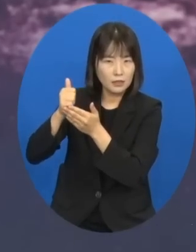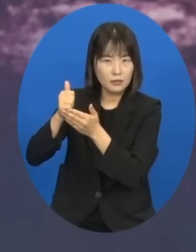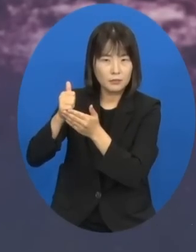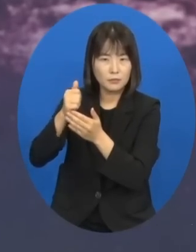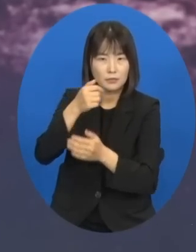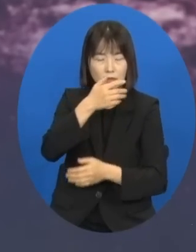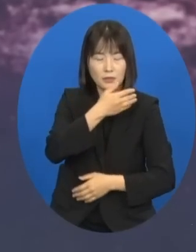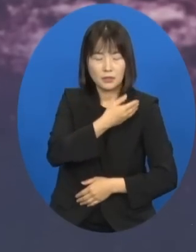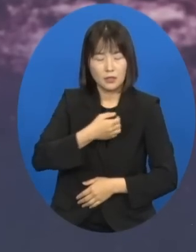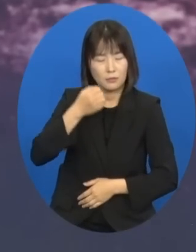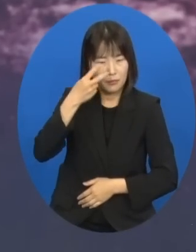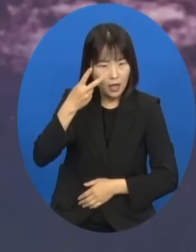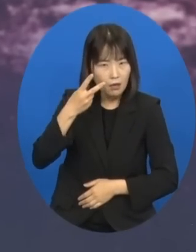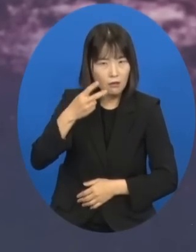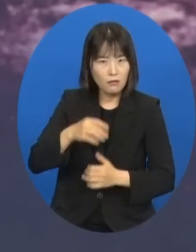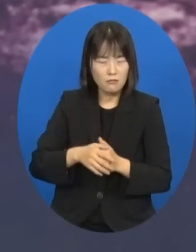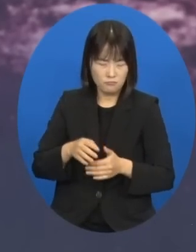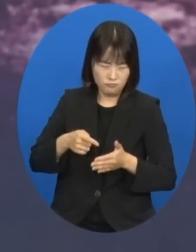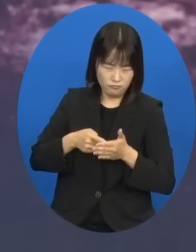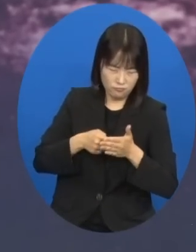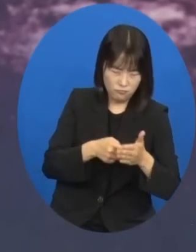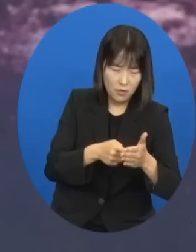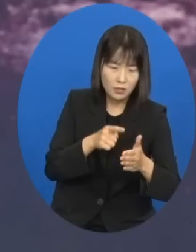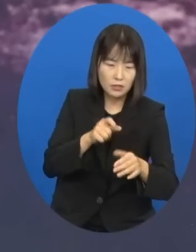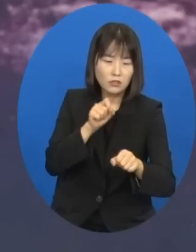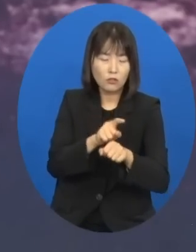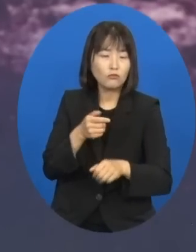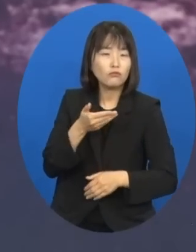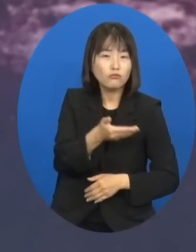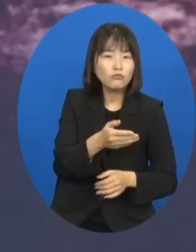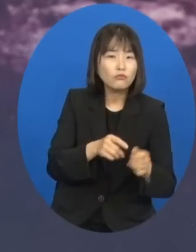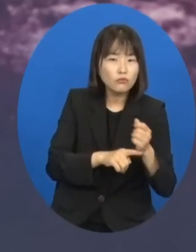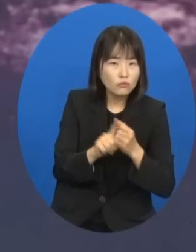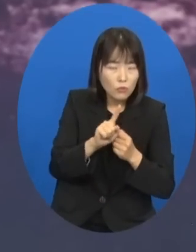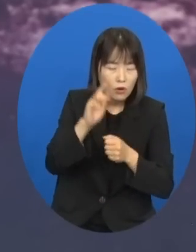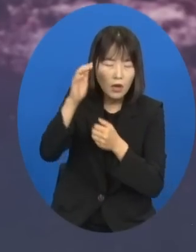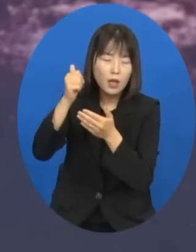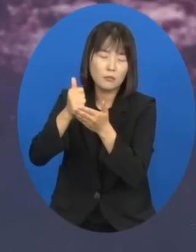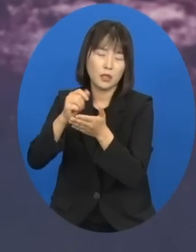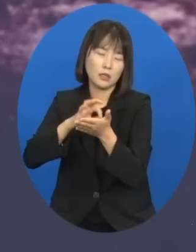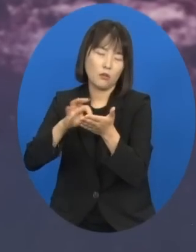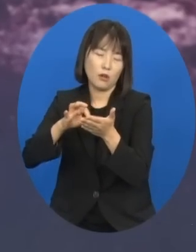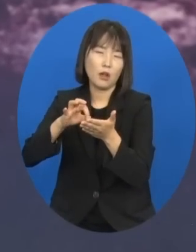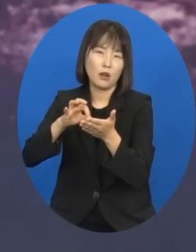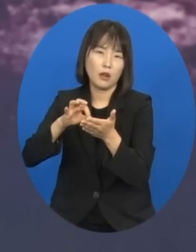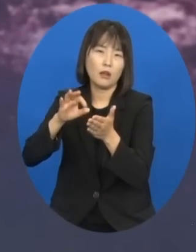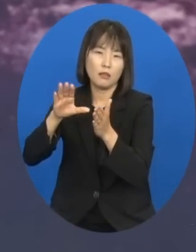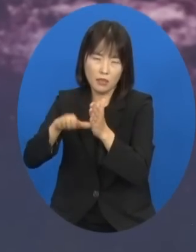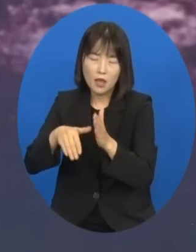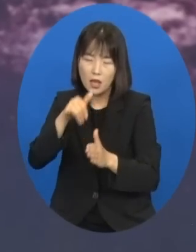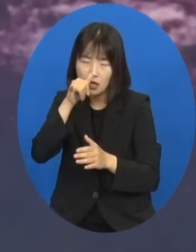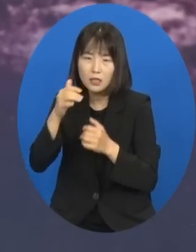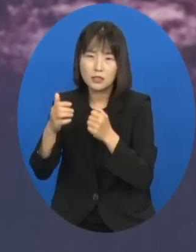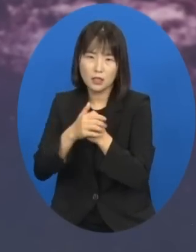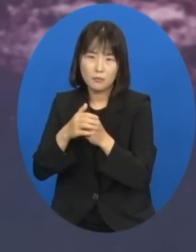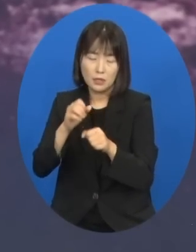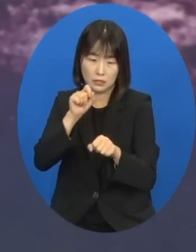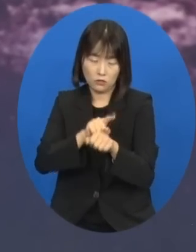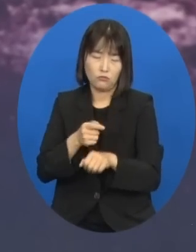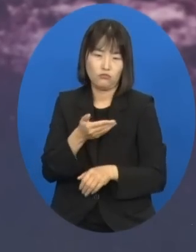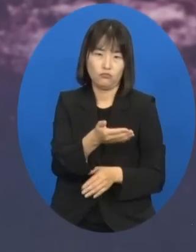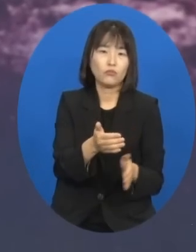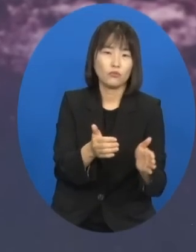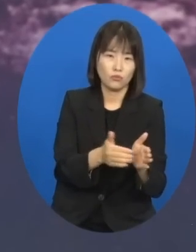막 밀고 나가는 스타일을 지은 것은 다 하나님이 쓸 데가 있으셔서 한 것입니다. 그러니까 여러분, 나는 왜 이렇게